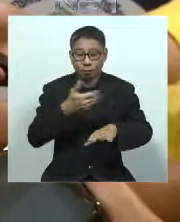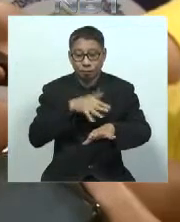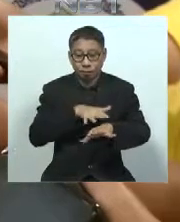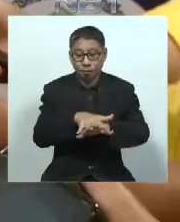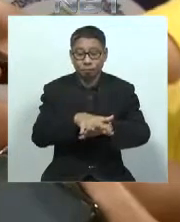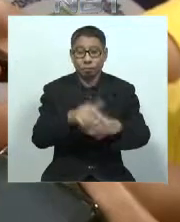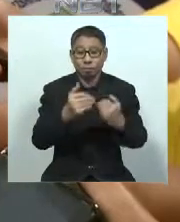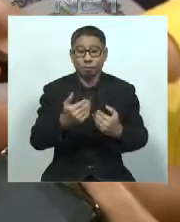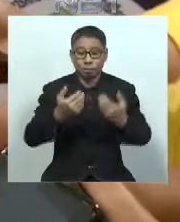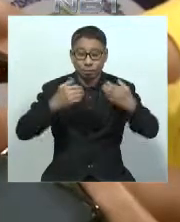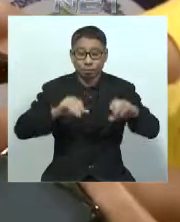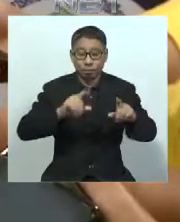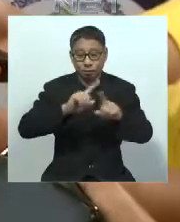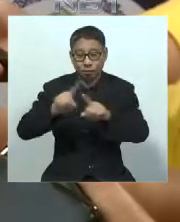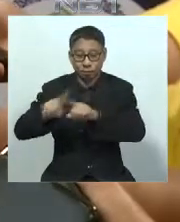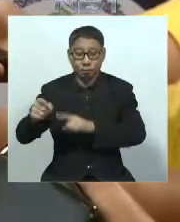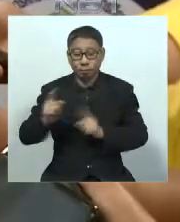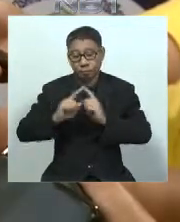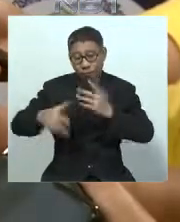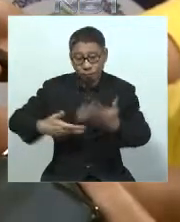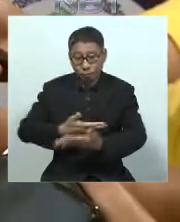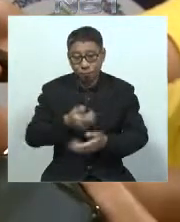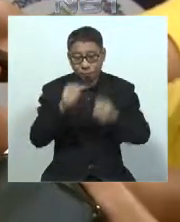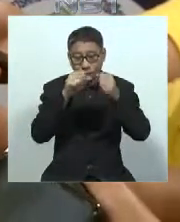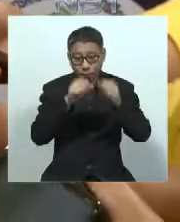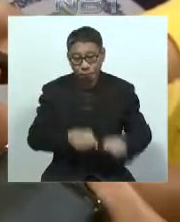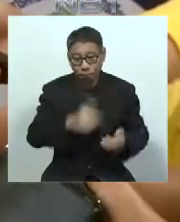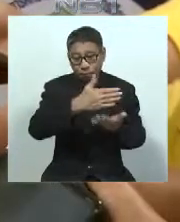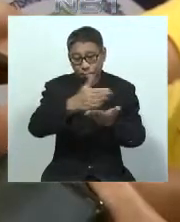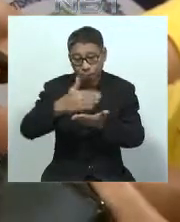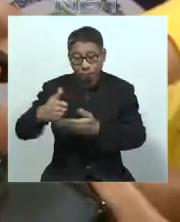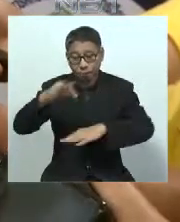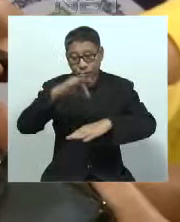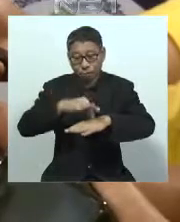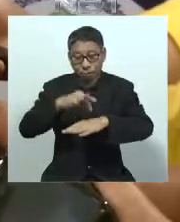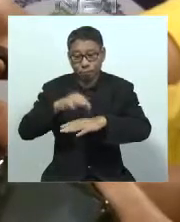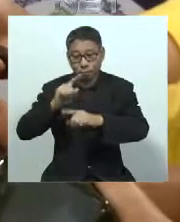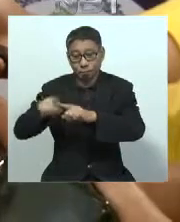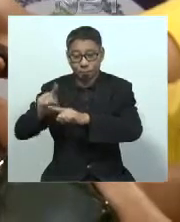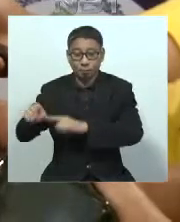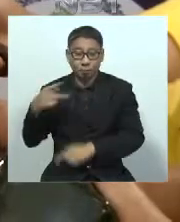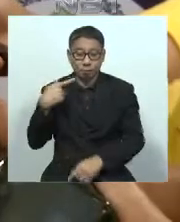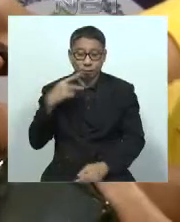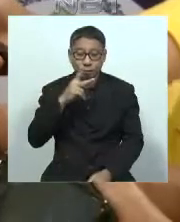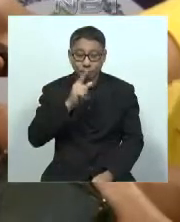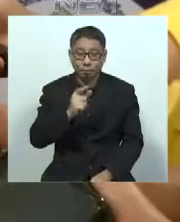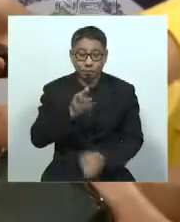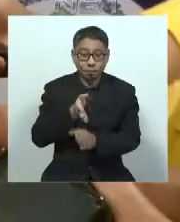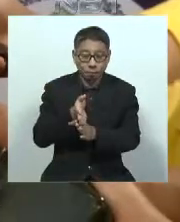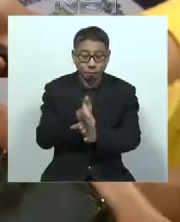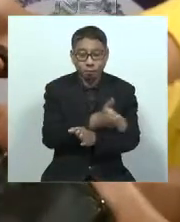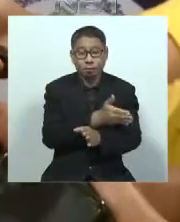มันมีหลายพรรคการเมืองที่เขาต้องมีการพูดคุยกันเพื่อตกลงจัดสรรตำแหน่งอะไรก็แล้วแต่นะครับอย่างที่มีกระแสข่าวออกมาก่อน